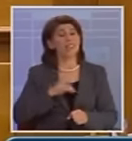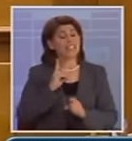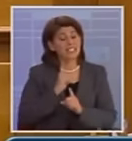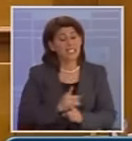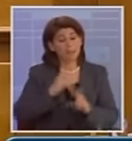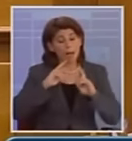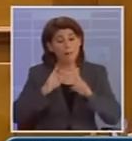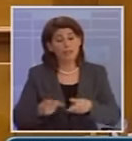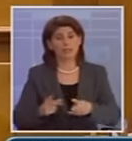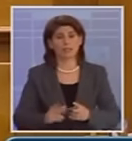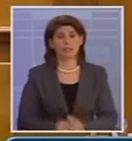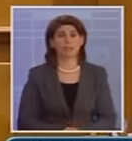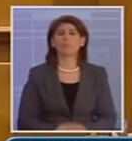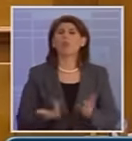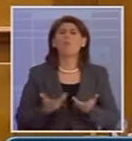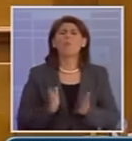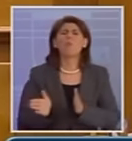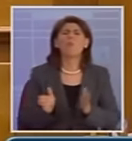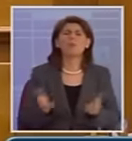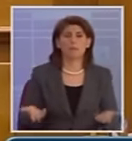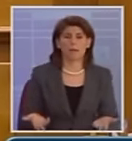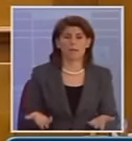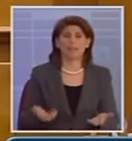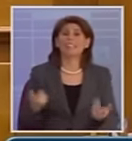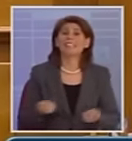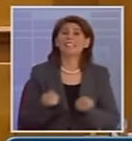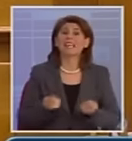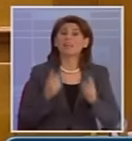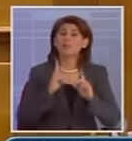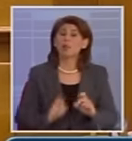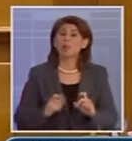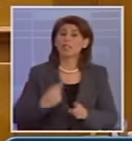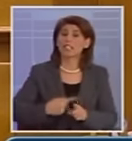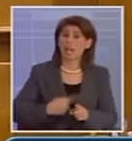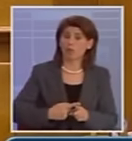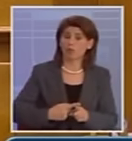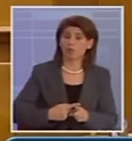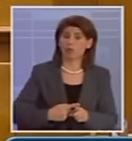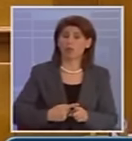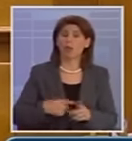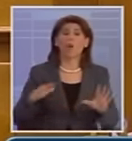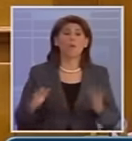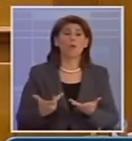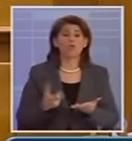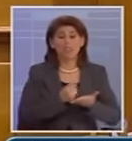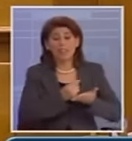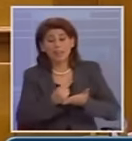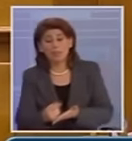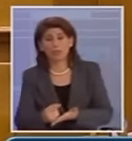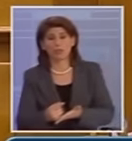συγκεκριμένες απαντήσεις. Πού το πάτε? Τι θα κάνετε με τις υποχρεώσεις της χώρας? Πώς θα τις